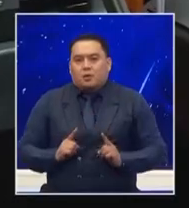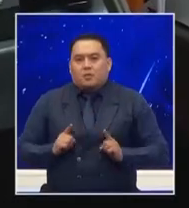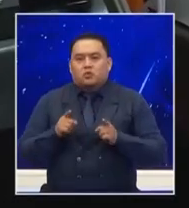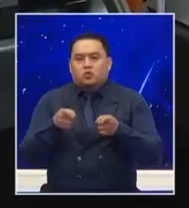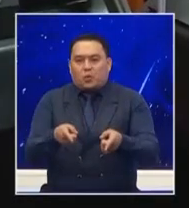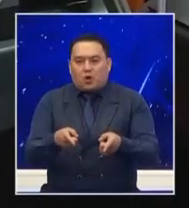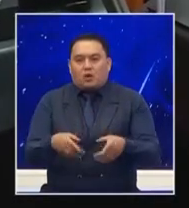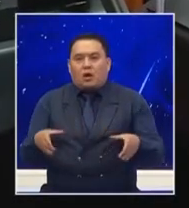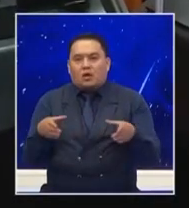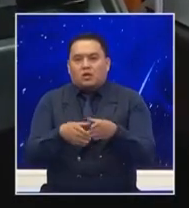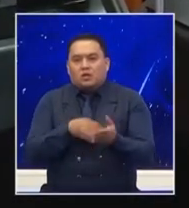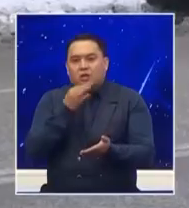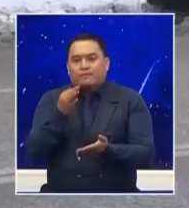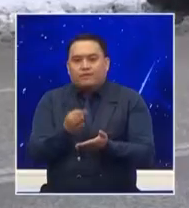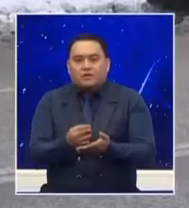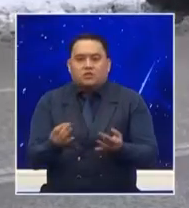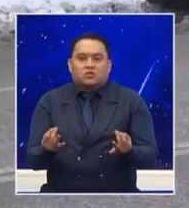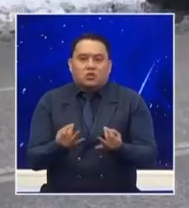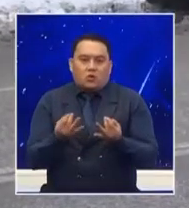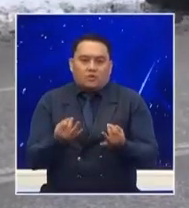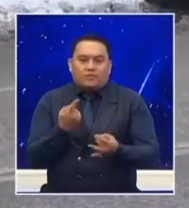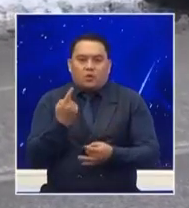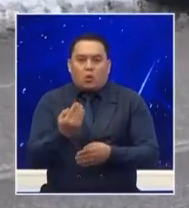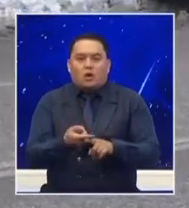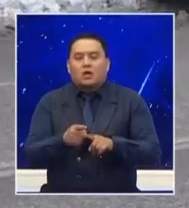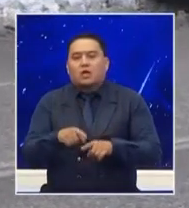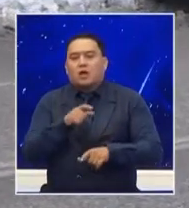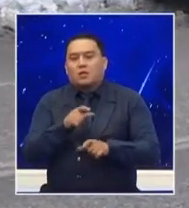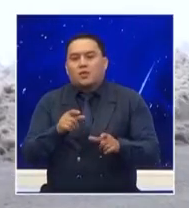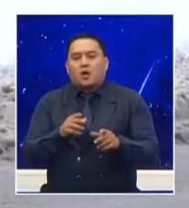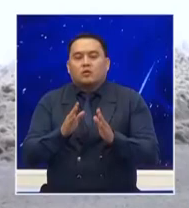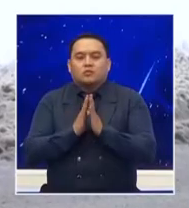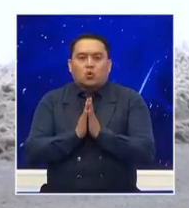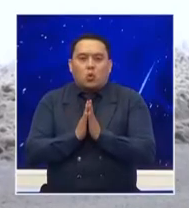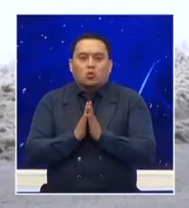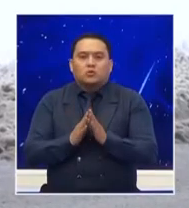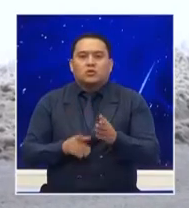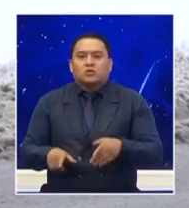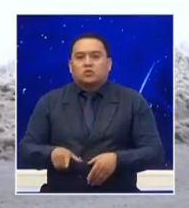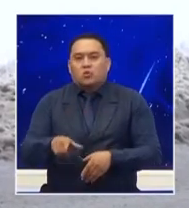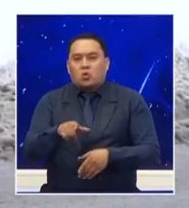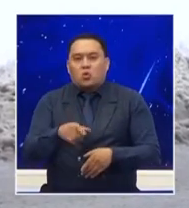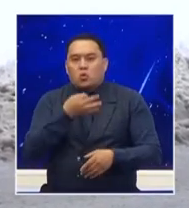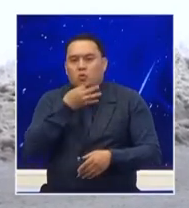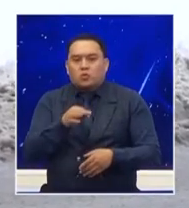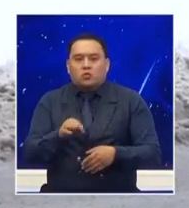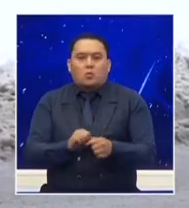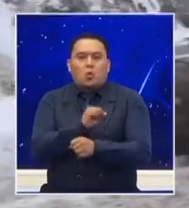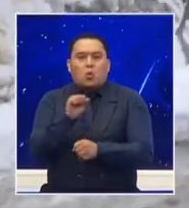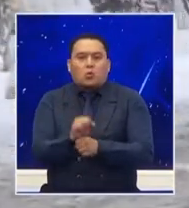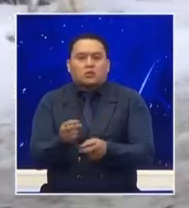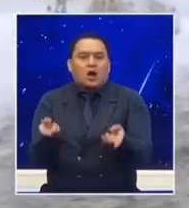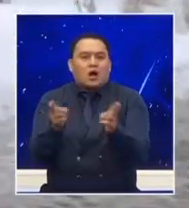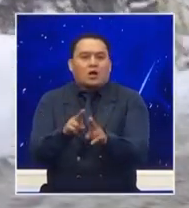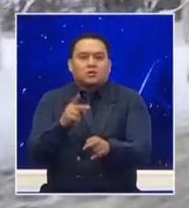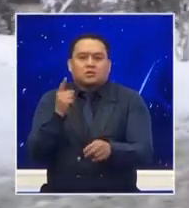кеткен, жауапкершілікпен атқаруға ниетті. Тек осы орайда тұрғындарға айтар өтініштері бар. Жол жиегінің көрінген тұсына көлік қойып